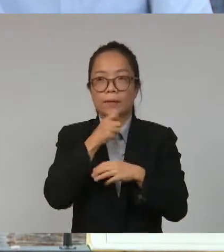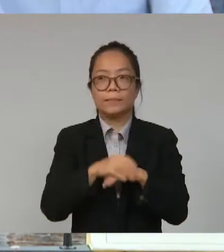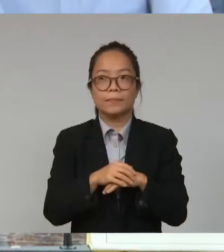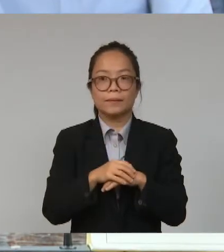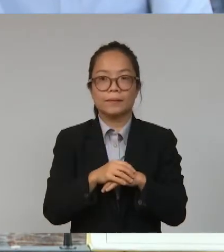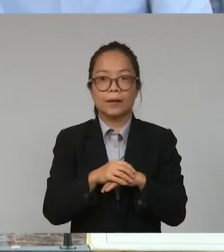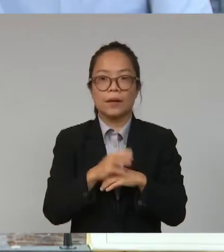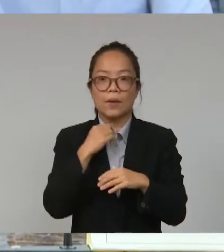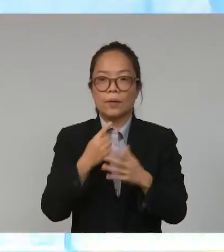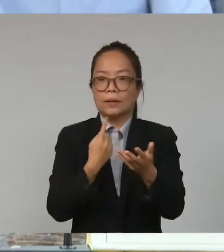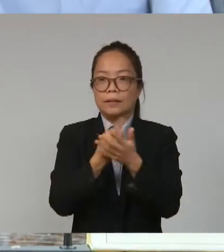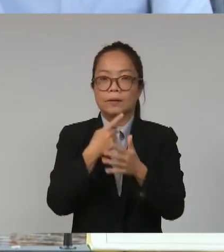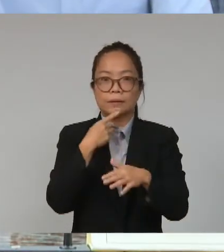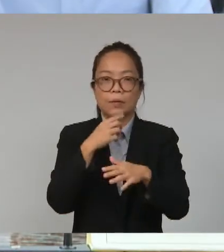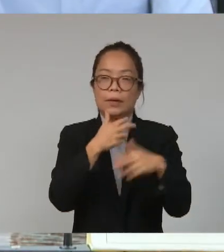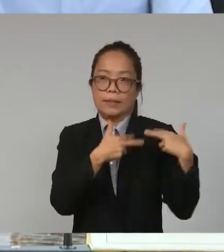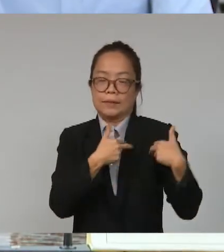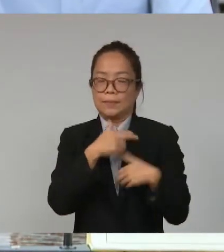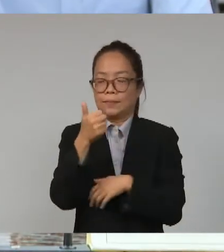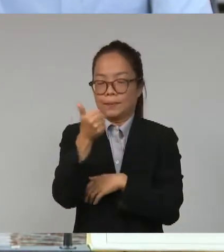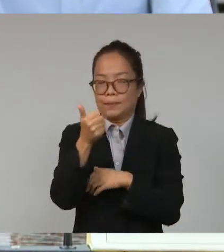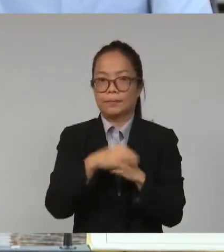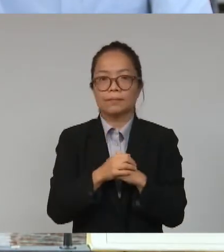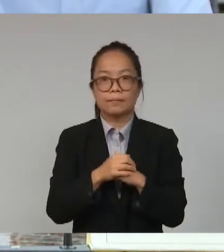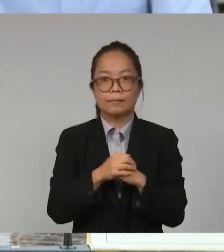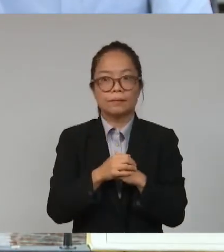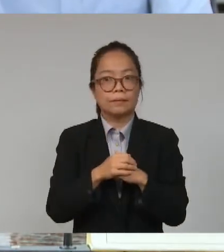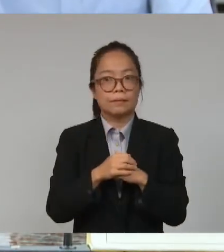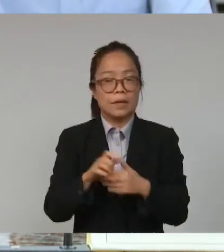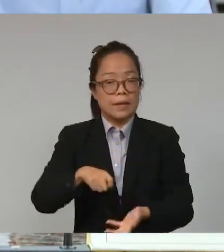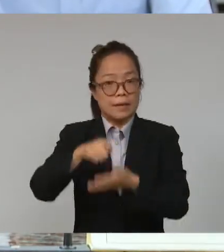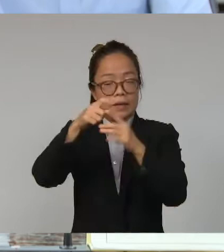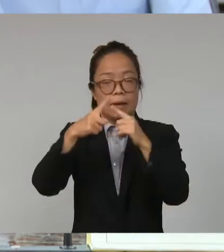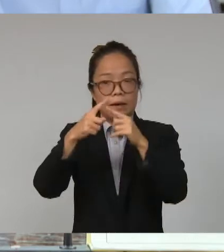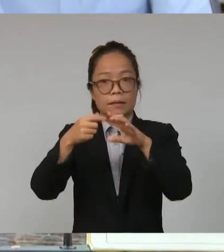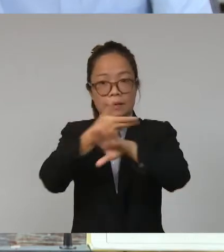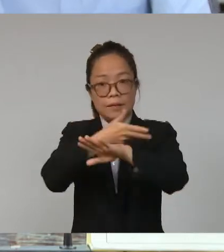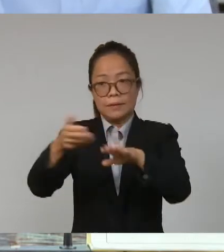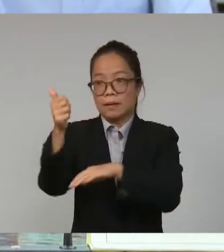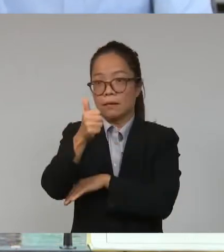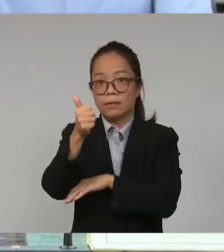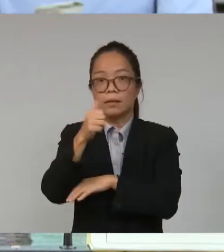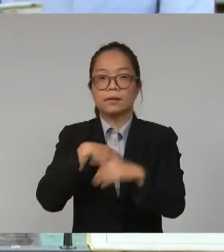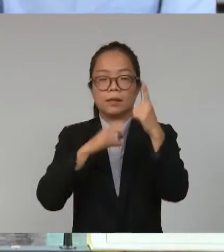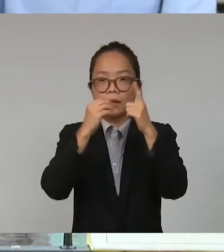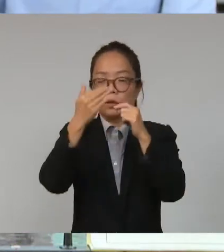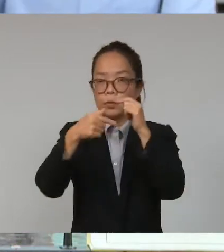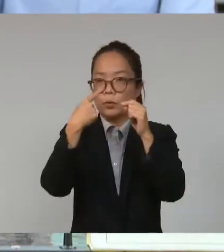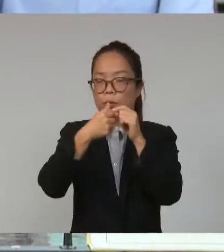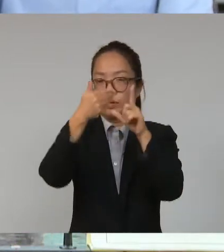我是蔡嘉宏。那么提案人江启程先生在